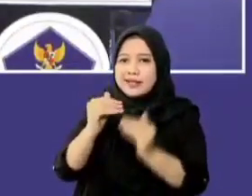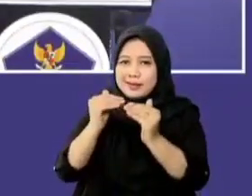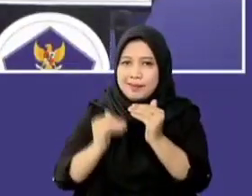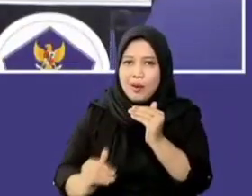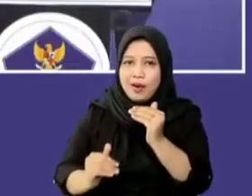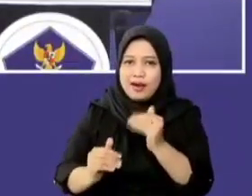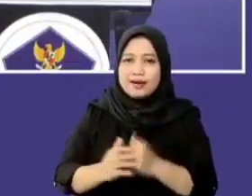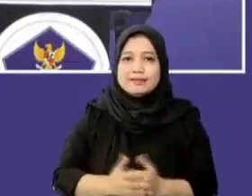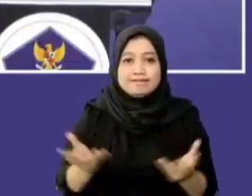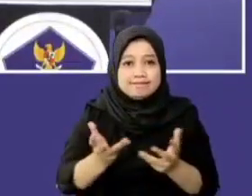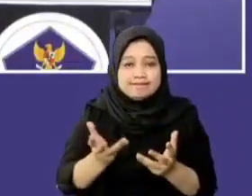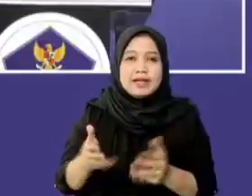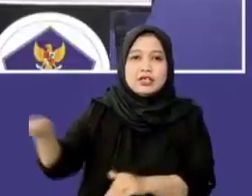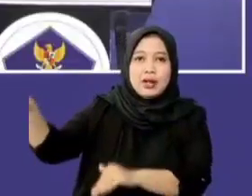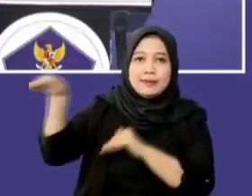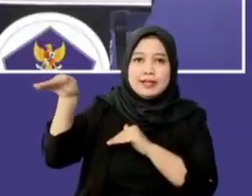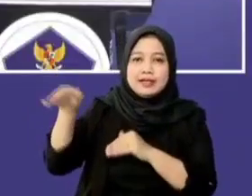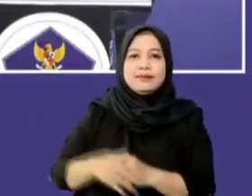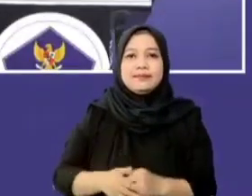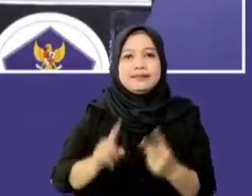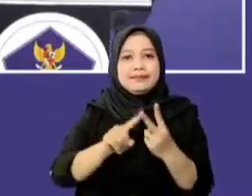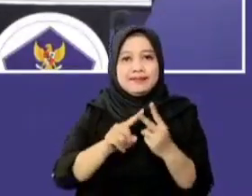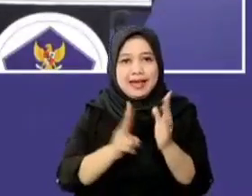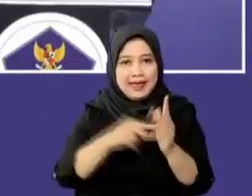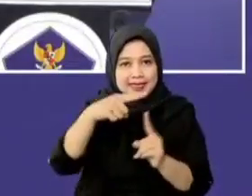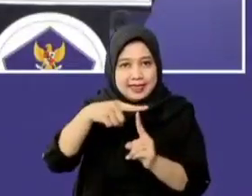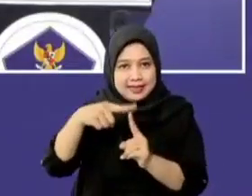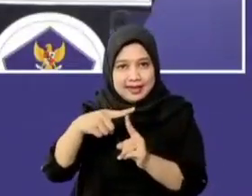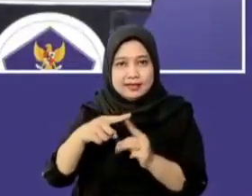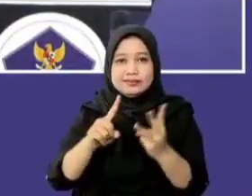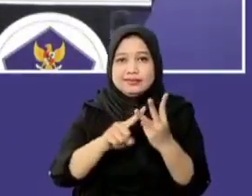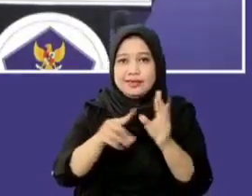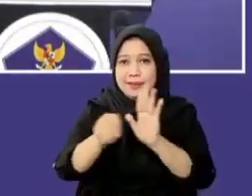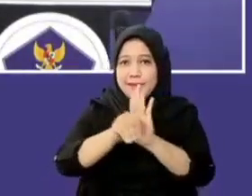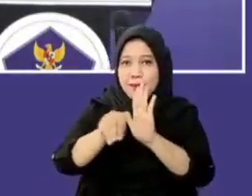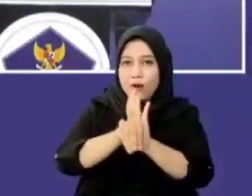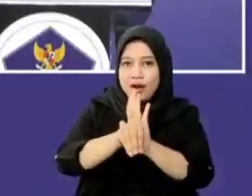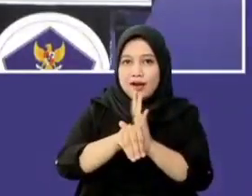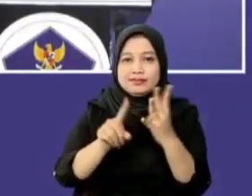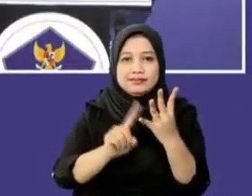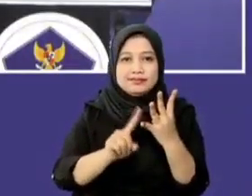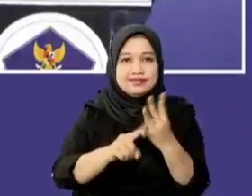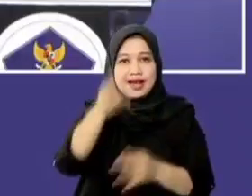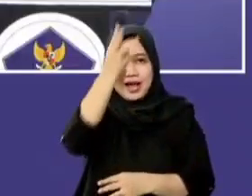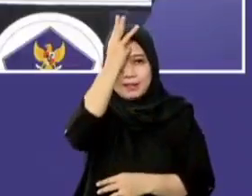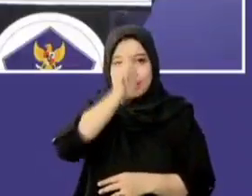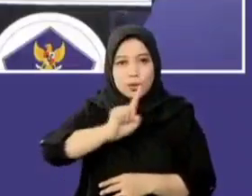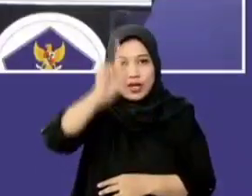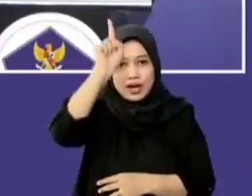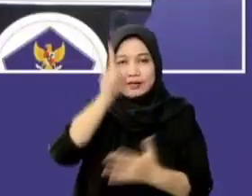Di antaranya adalah Jambi, Nusa Tenggara Timur, Papua, Kalimantan